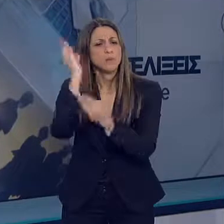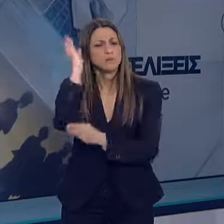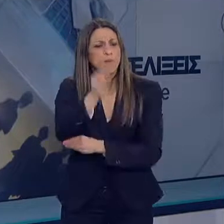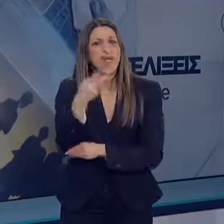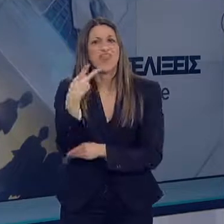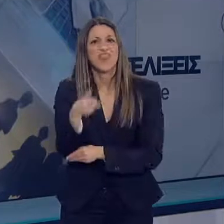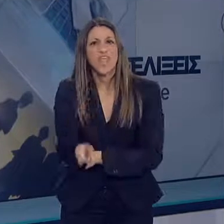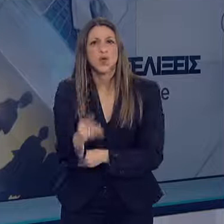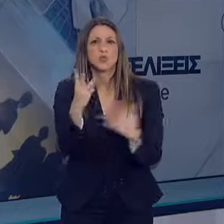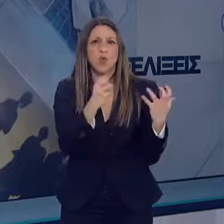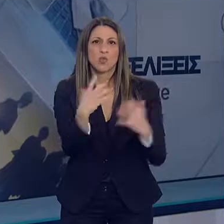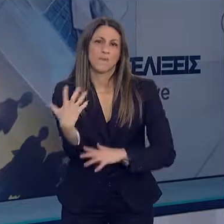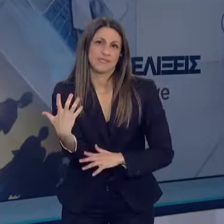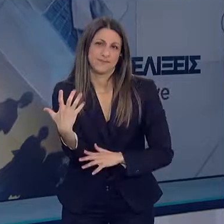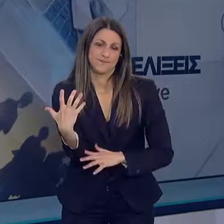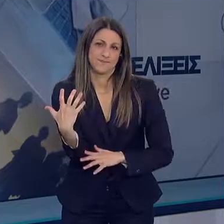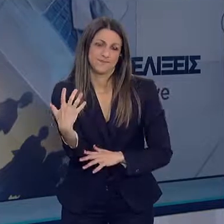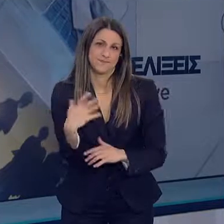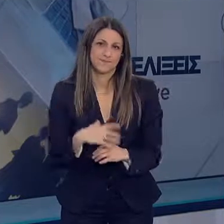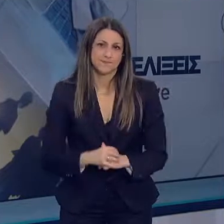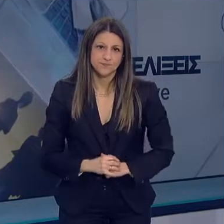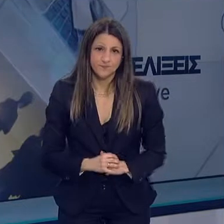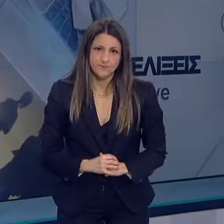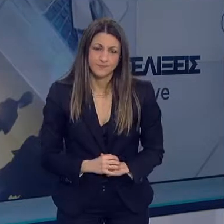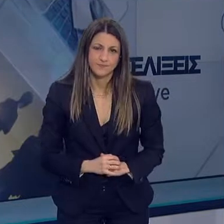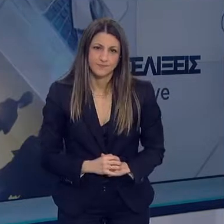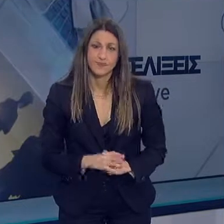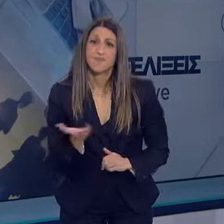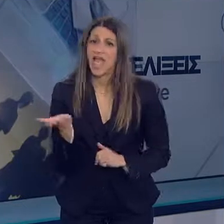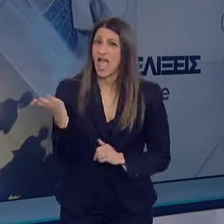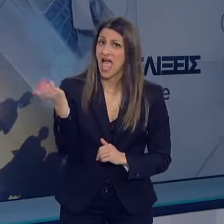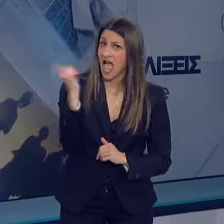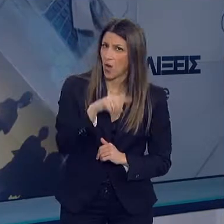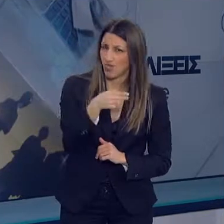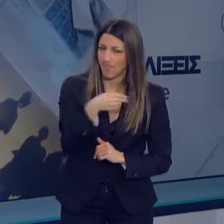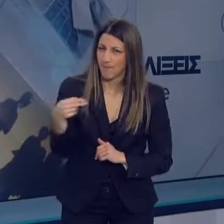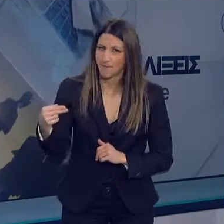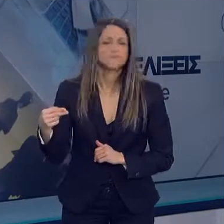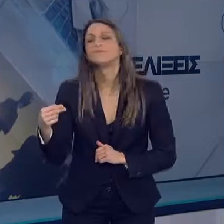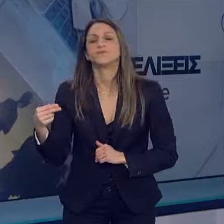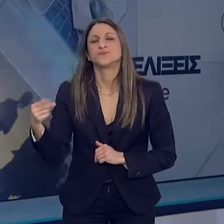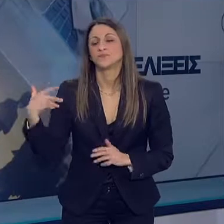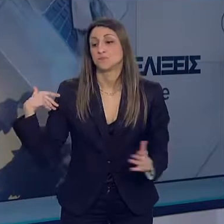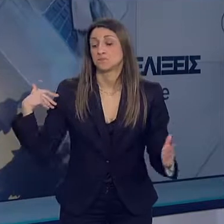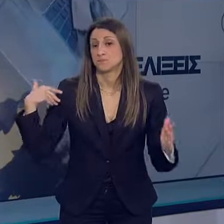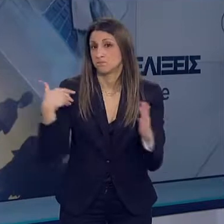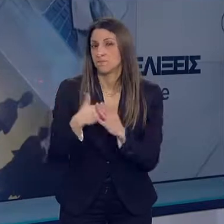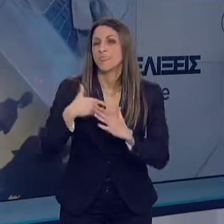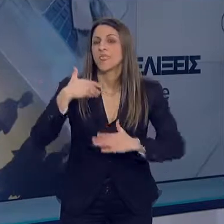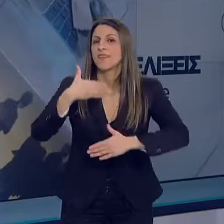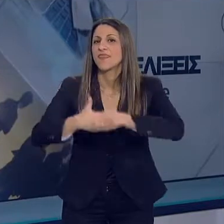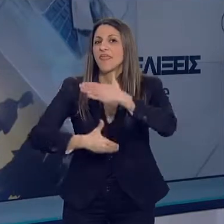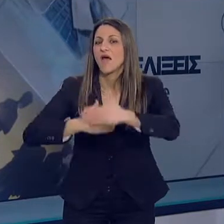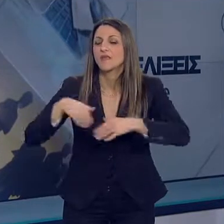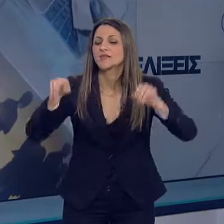285. Τέλος, μία επιπλέον ενημέρωση. Ολοκληρώνεται σιγά-σιγά η διαδικασία